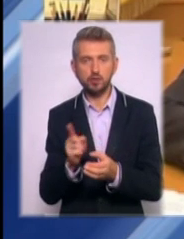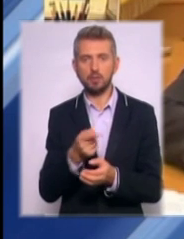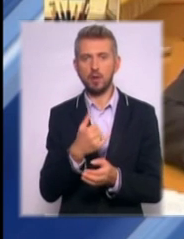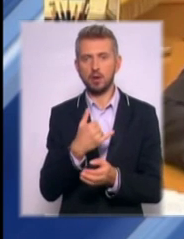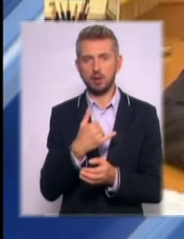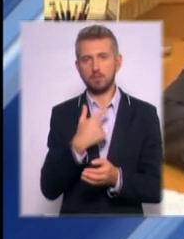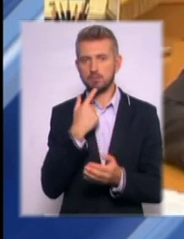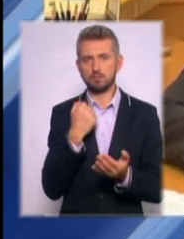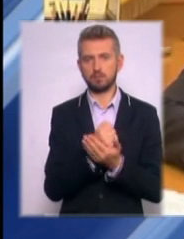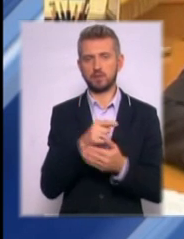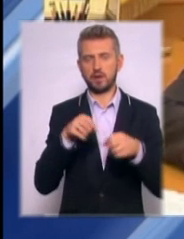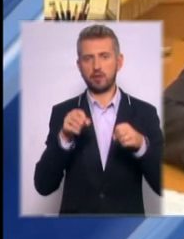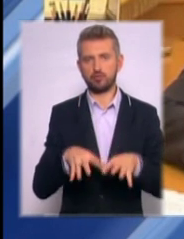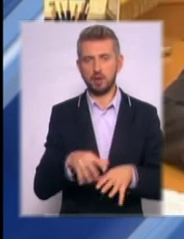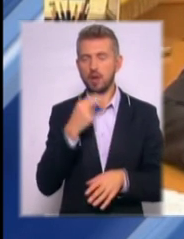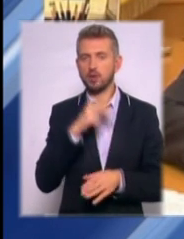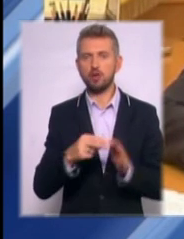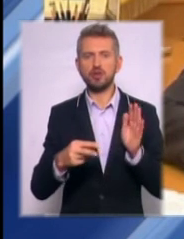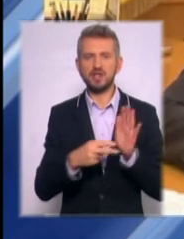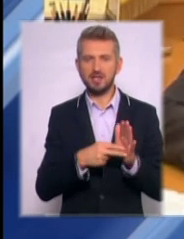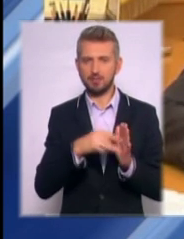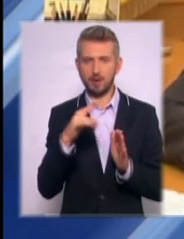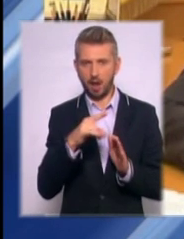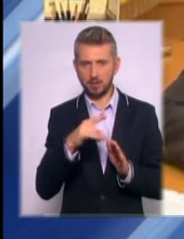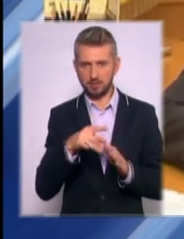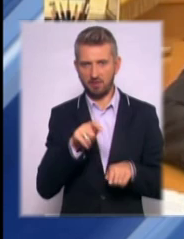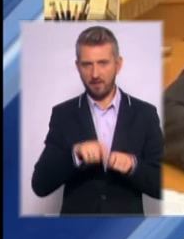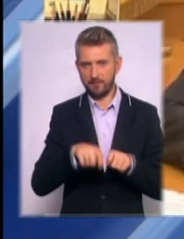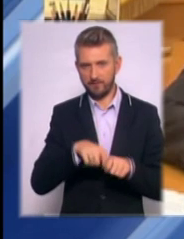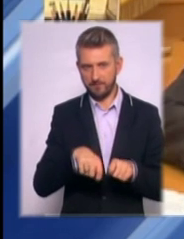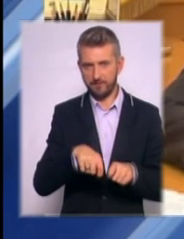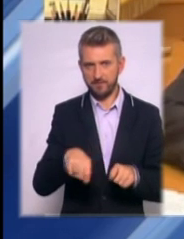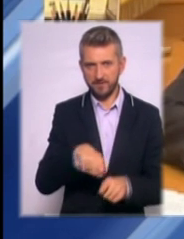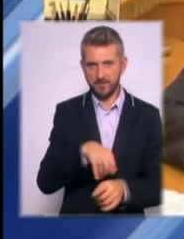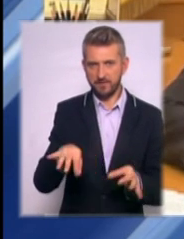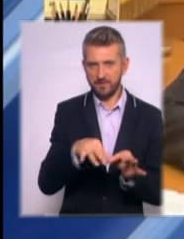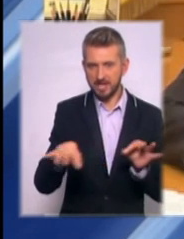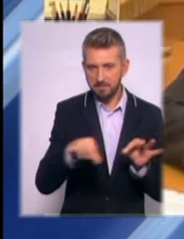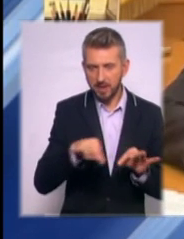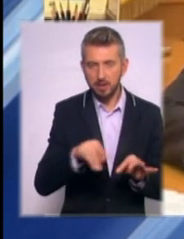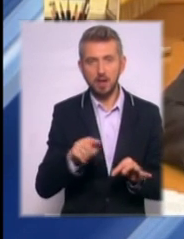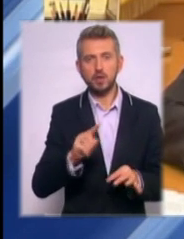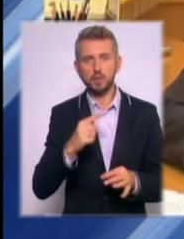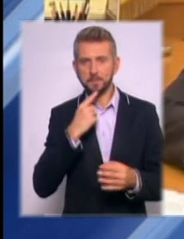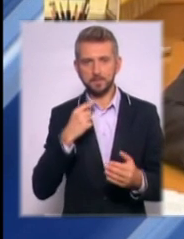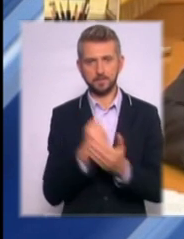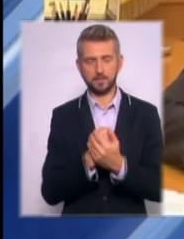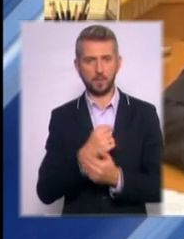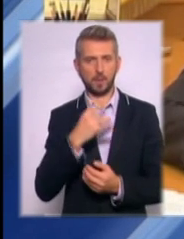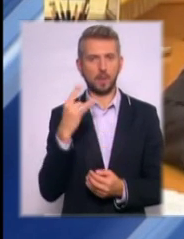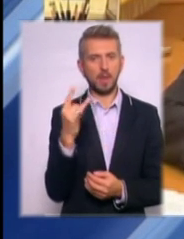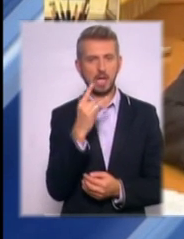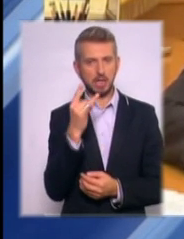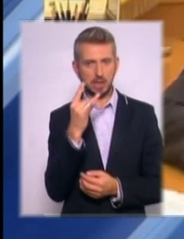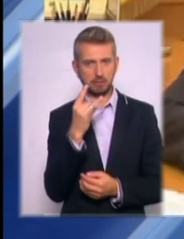В цьому випадку краще 7 разів відміряти, як говориться в українській приказці, для того, щоб вийти на тверде, вольове, позитивне